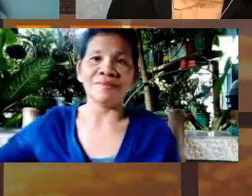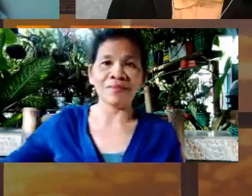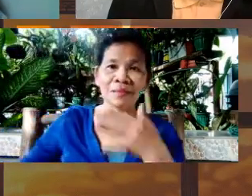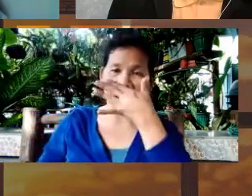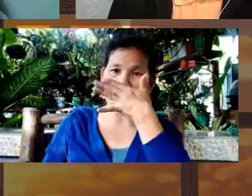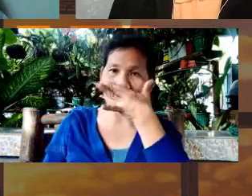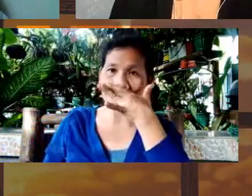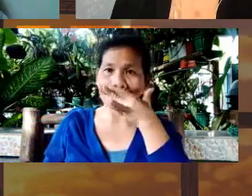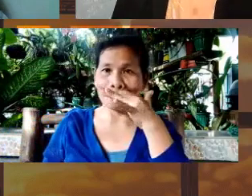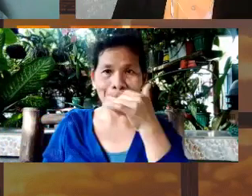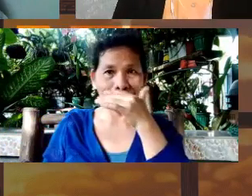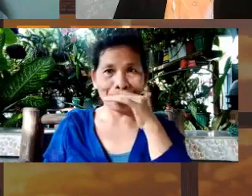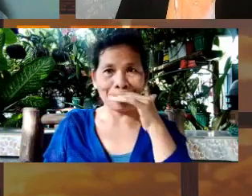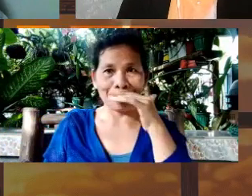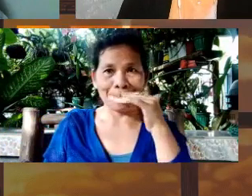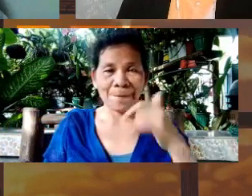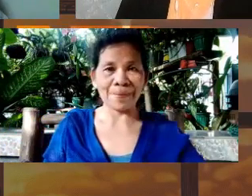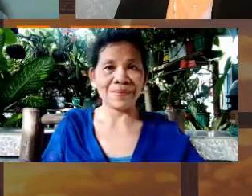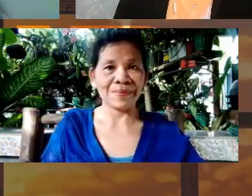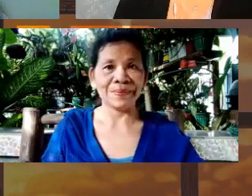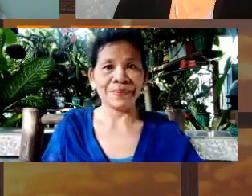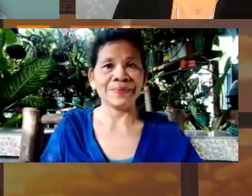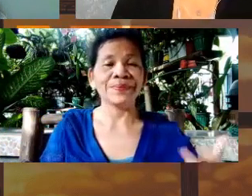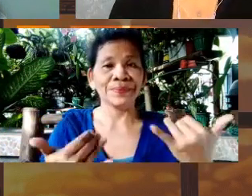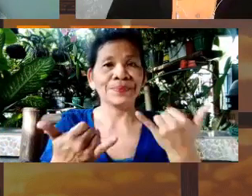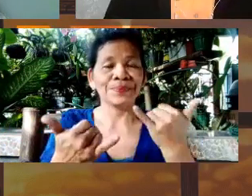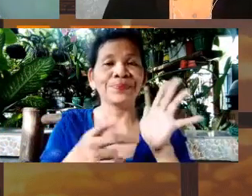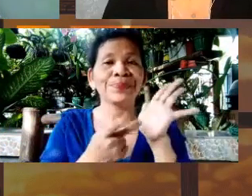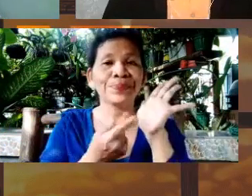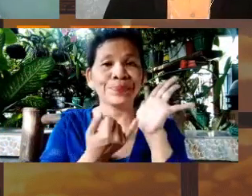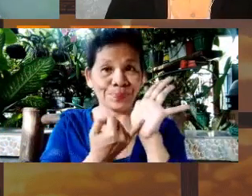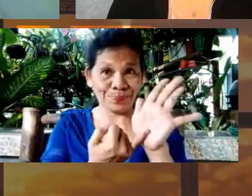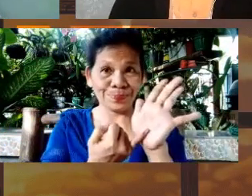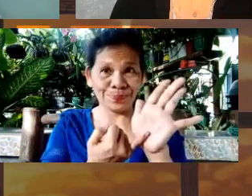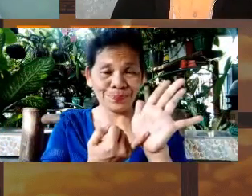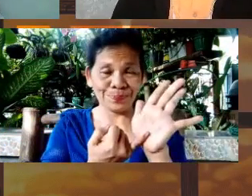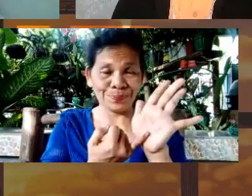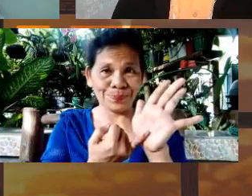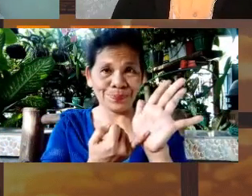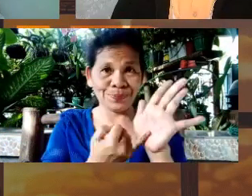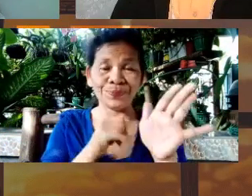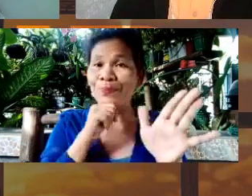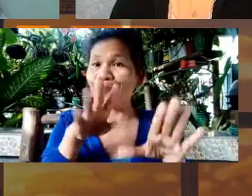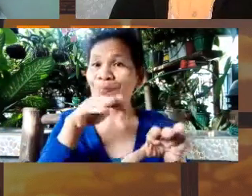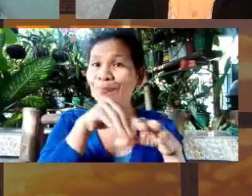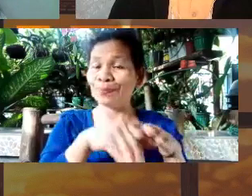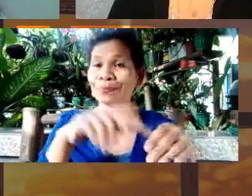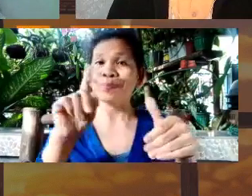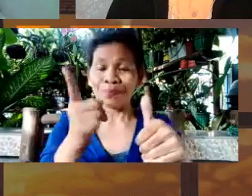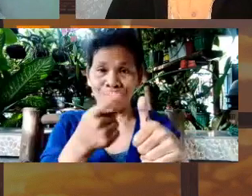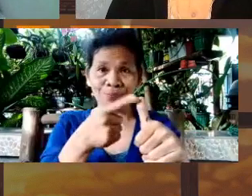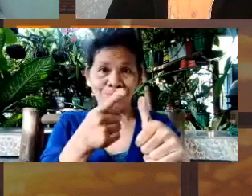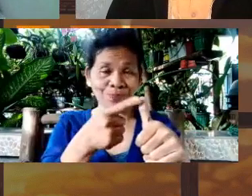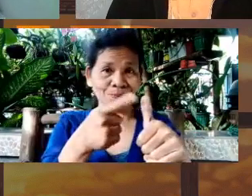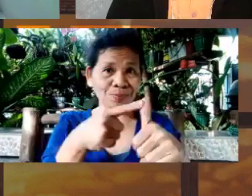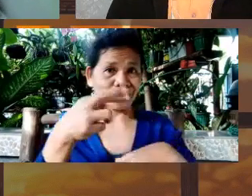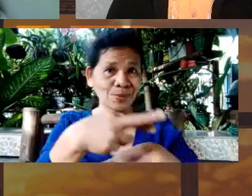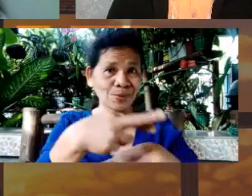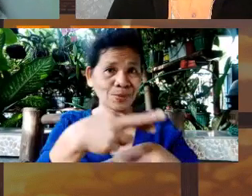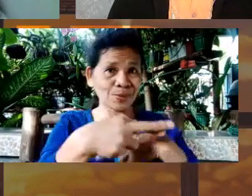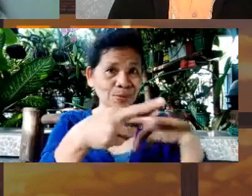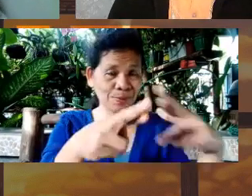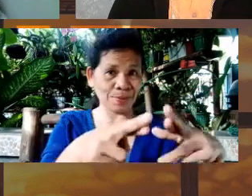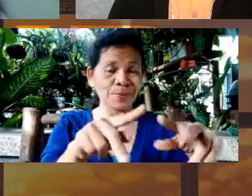Actually, ministration po ng ating Panginoon ay talagang doon pa lamang, kahit nga po yung paglilingkod niya dito sa